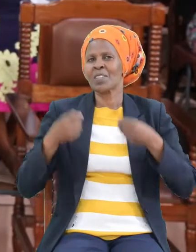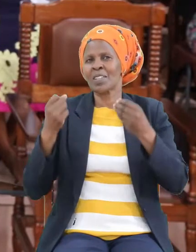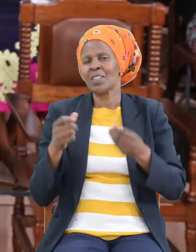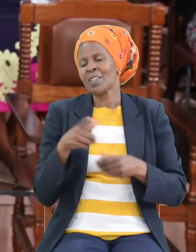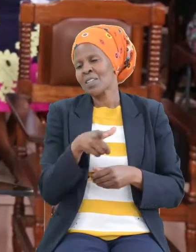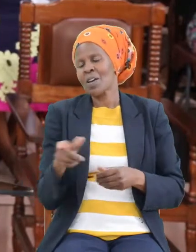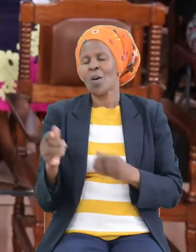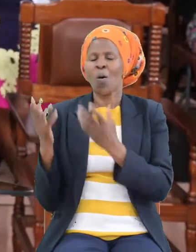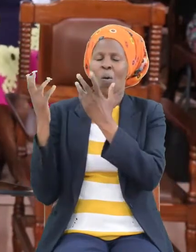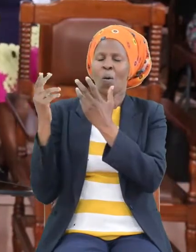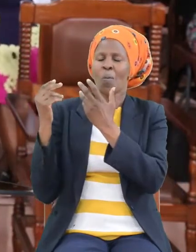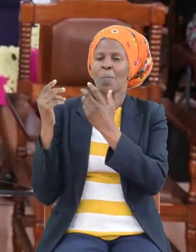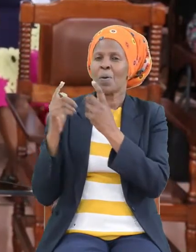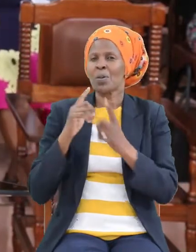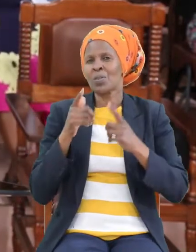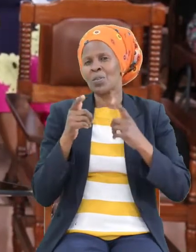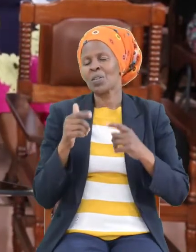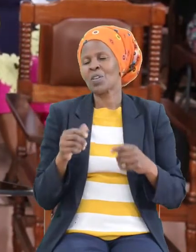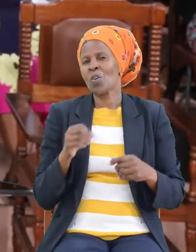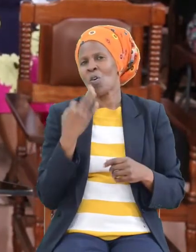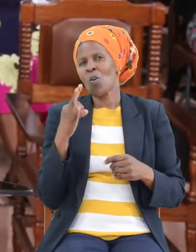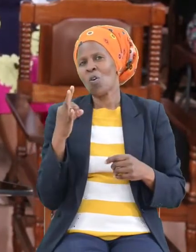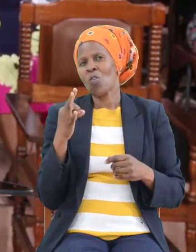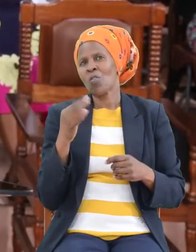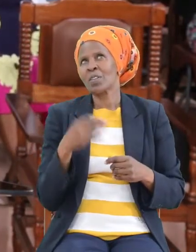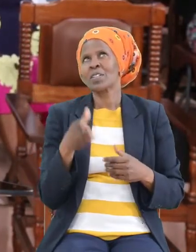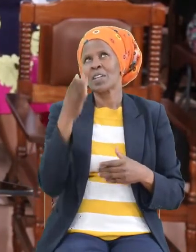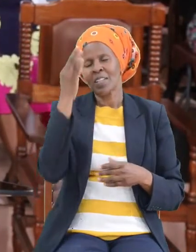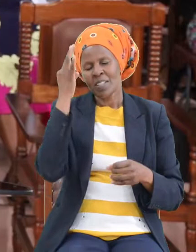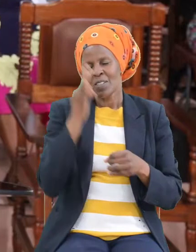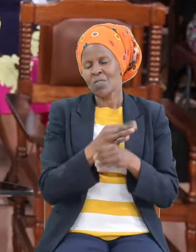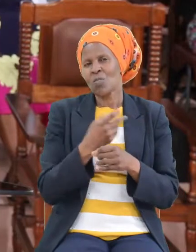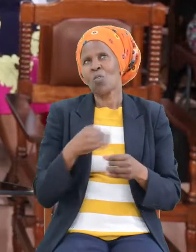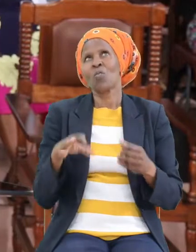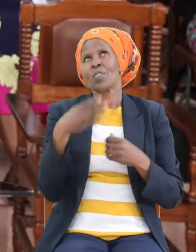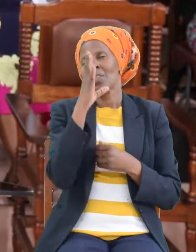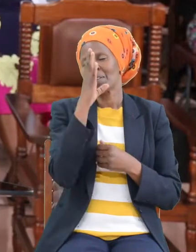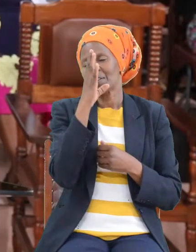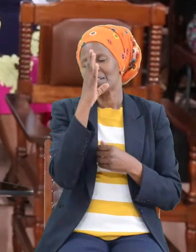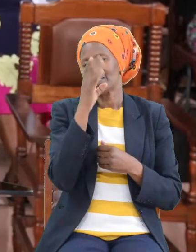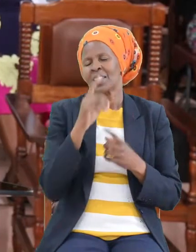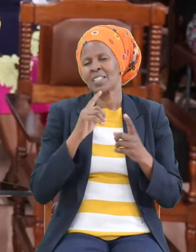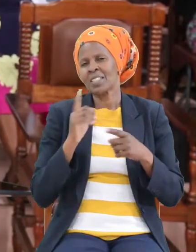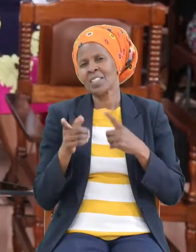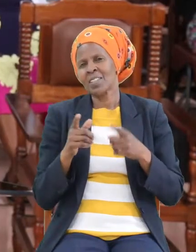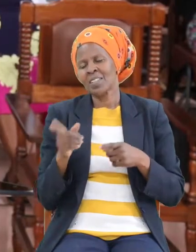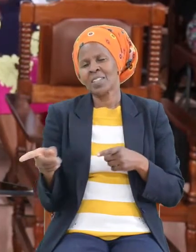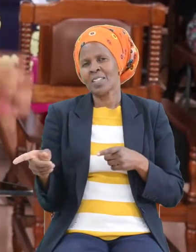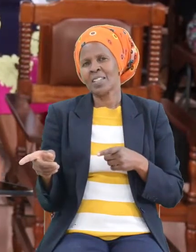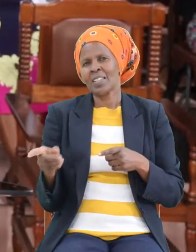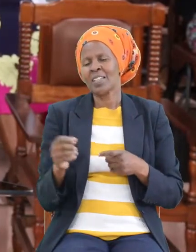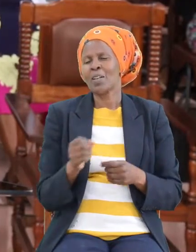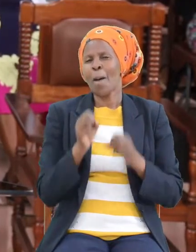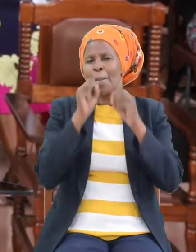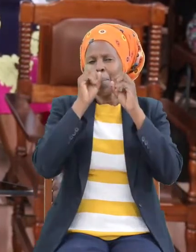tumaini, akinena juu ya uaminifu wa Mungu na pia kuwaelezea ya kwamba kuna